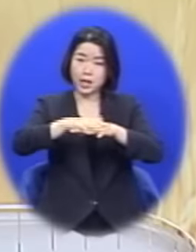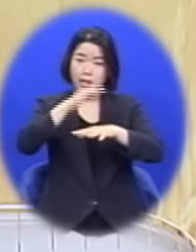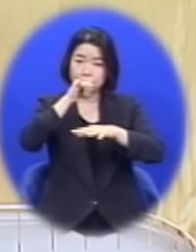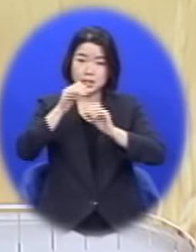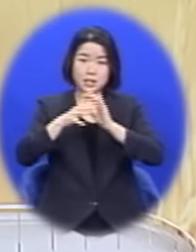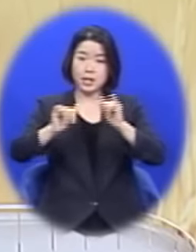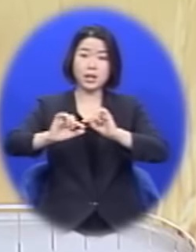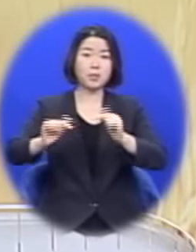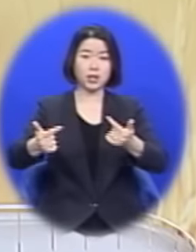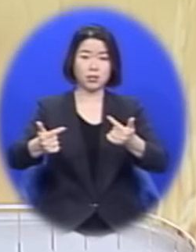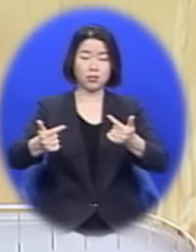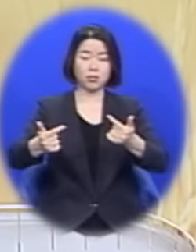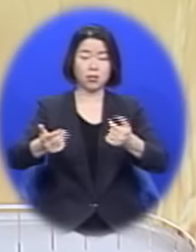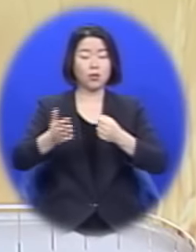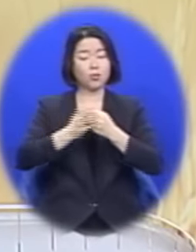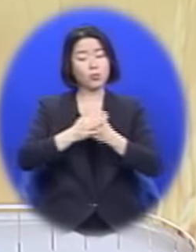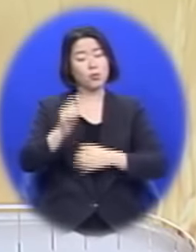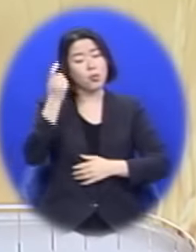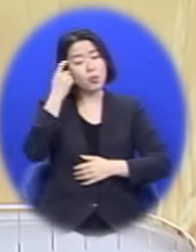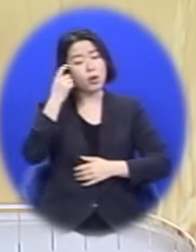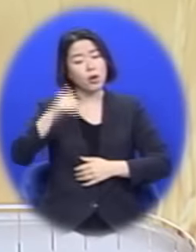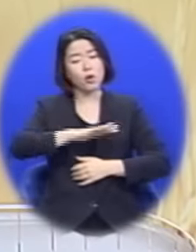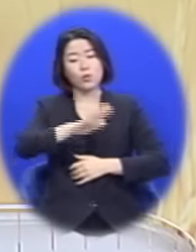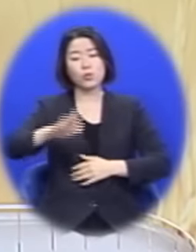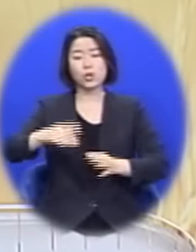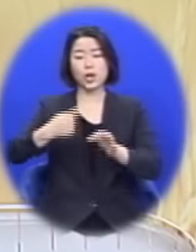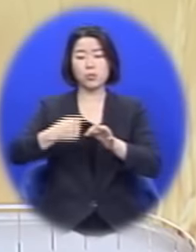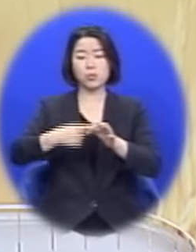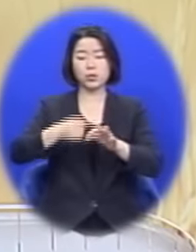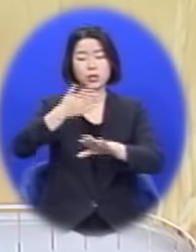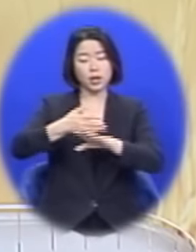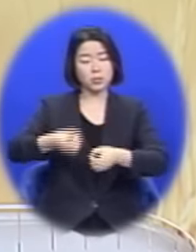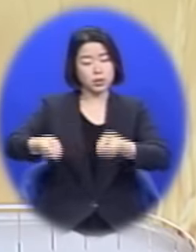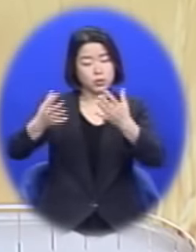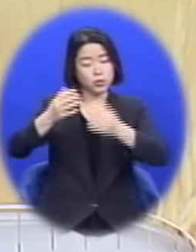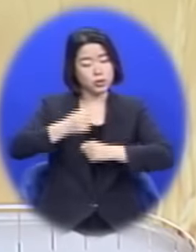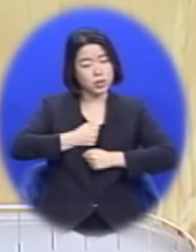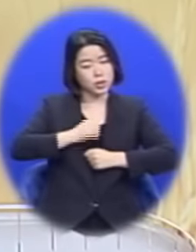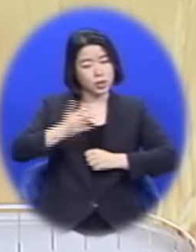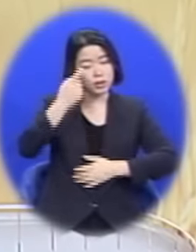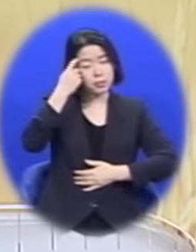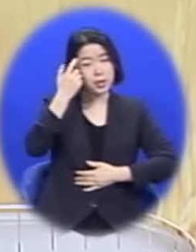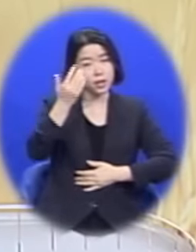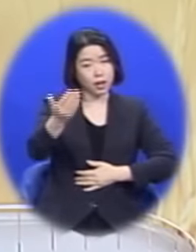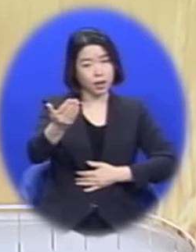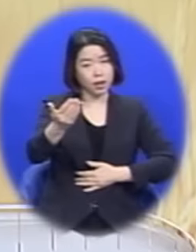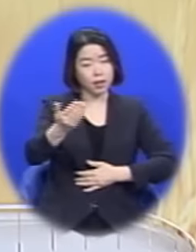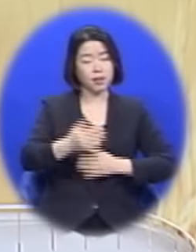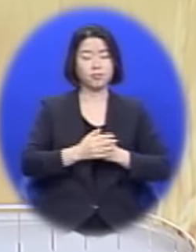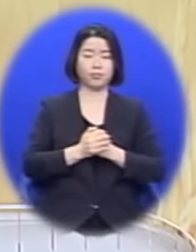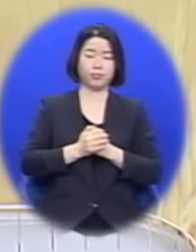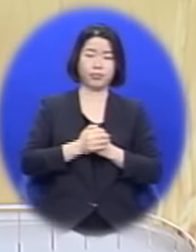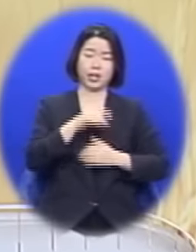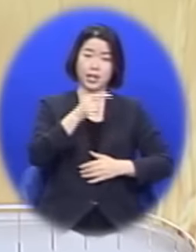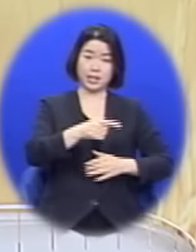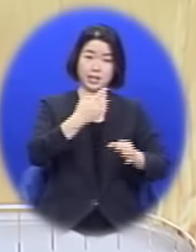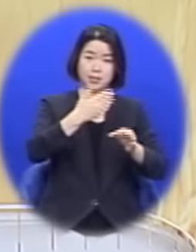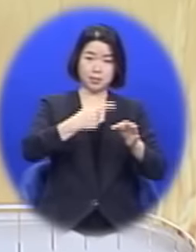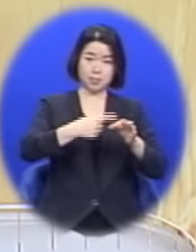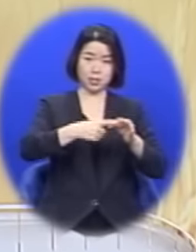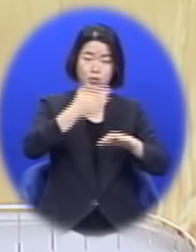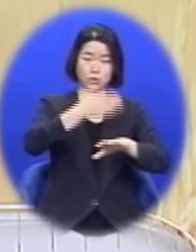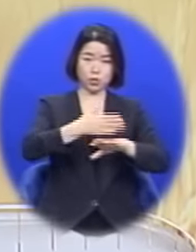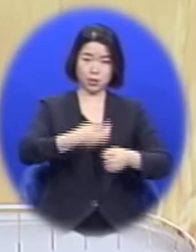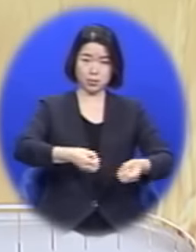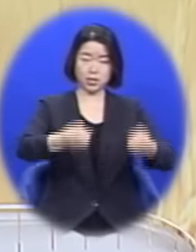감사주의를 지켜야 됩니까? 이 맥주 감사주의는 보리 농사를 추수하고 하나님께